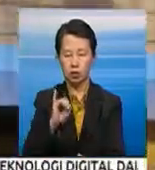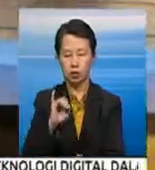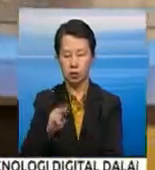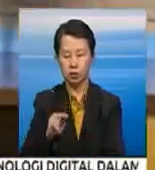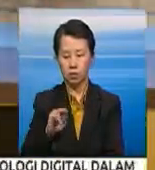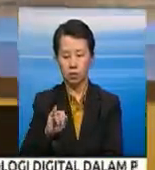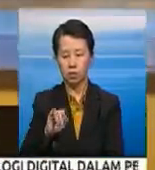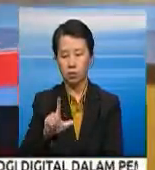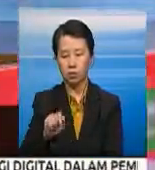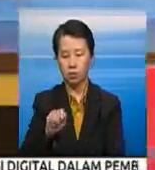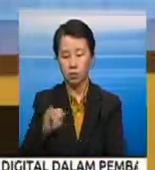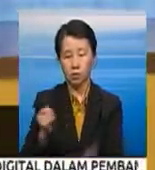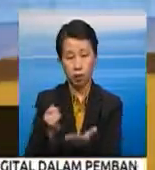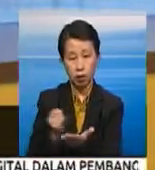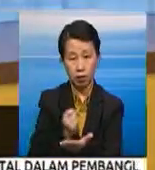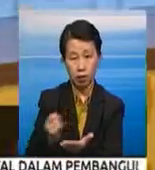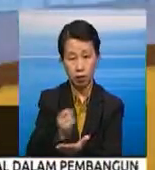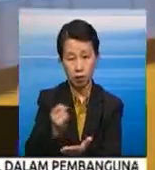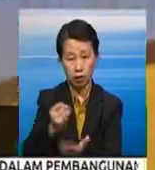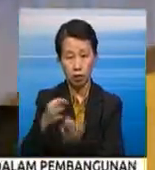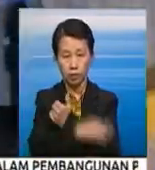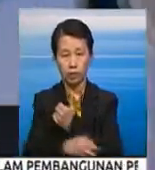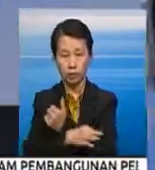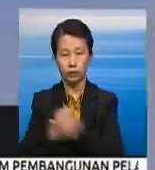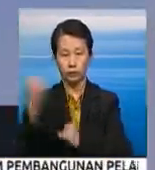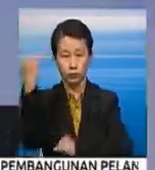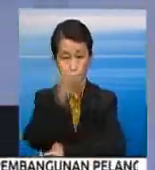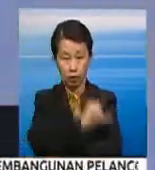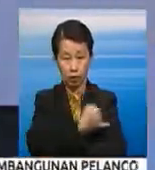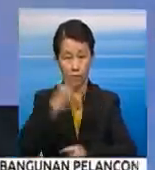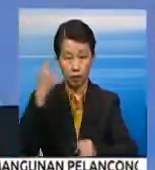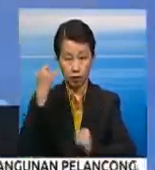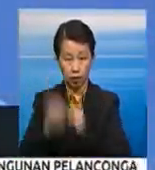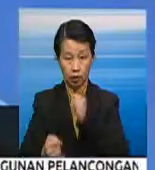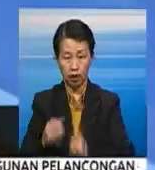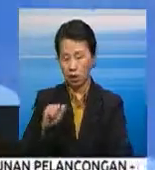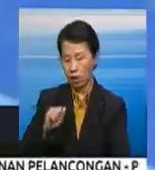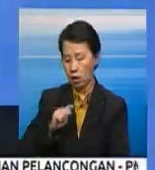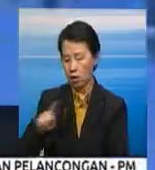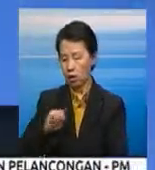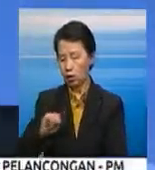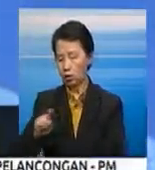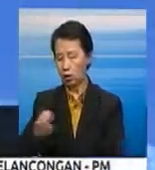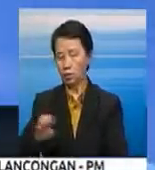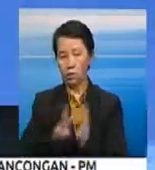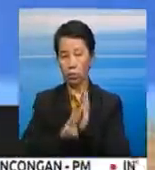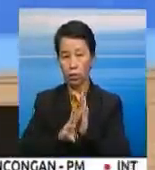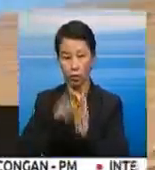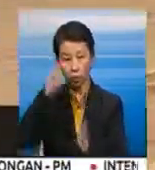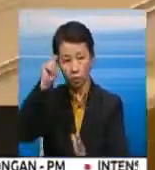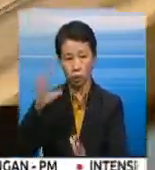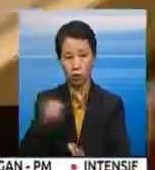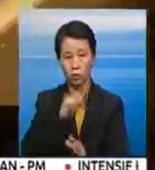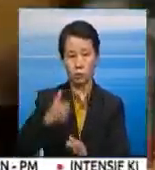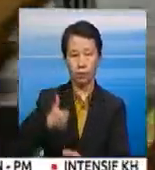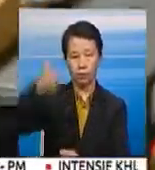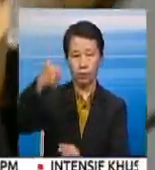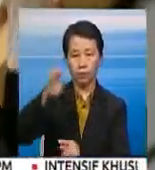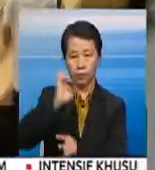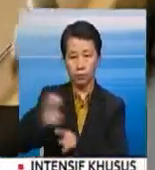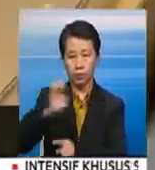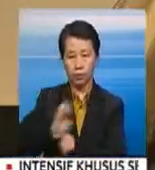Negeri Sembilan. Pada hari terakhir Kejohanan, Azizul yang mewakili Terengganu merangkul emas dalam